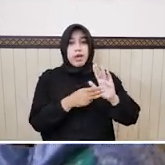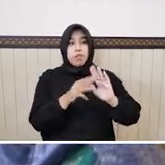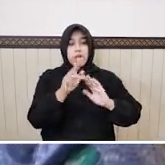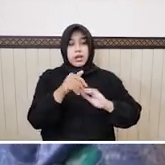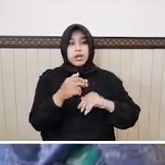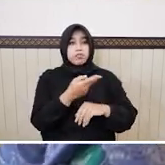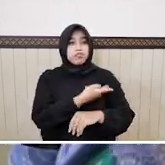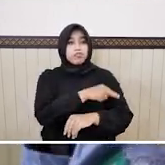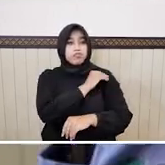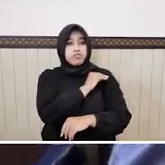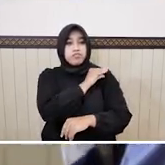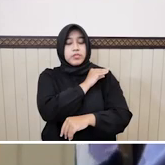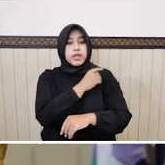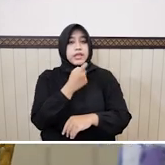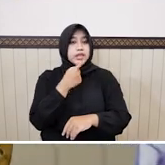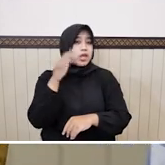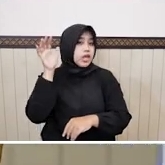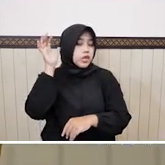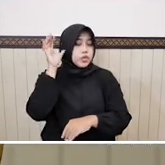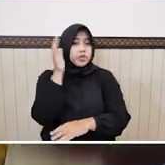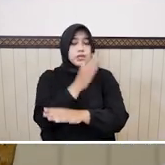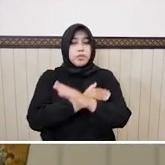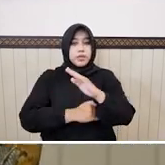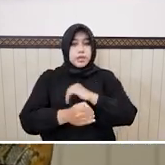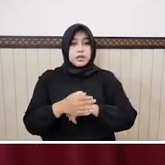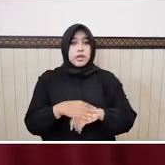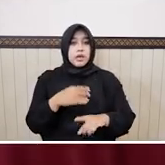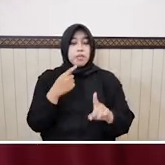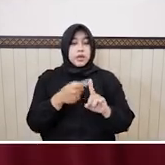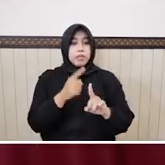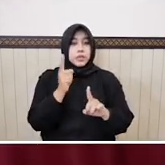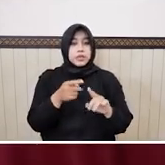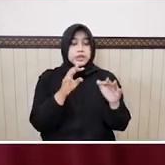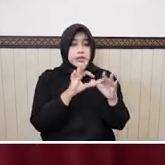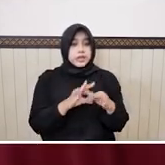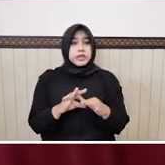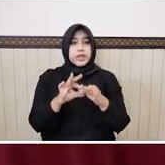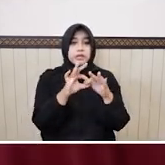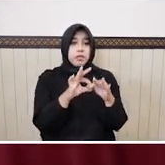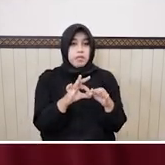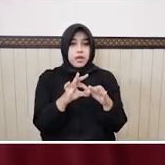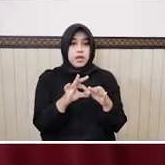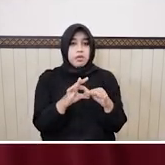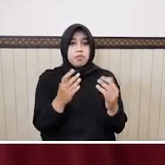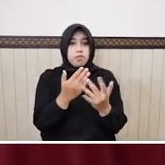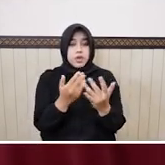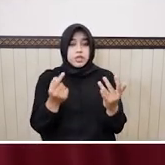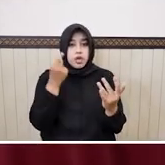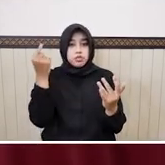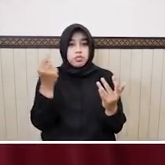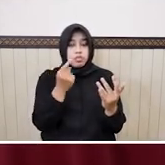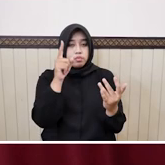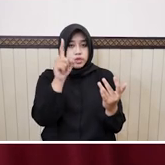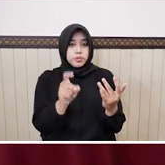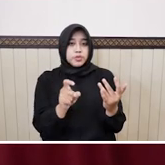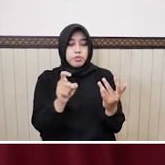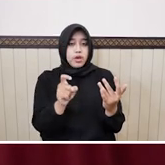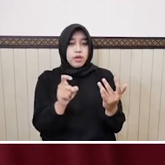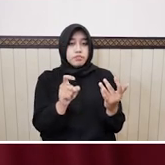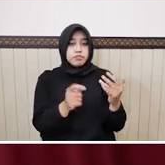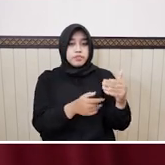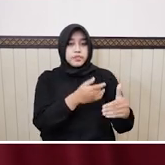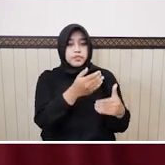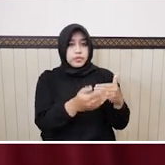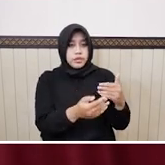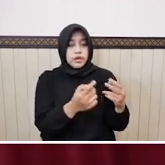nah tentang isu-isu penyandang disabilitas pertama tentu kerjasama dengan masyarakat sipil dibutuhkan kemudian